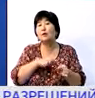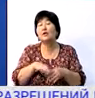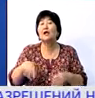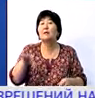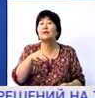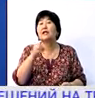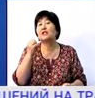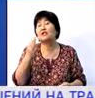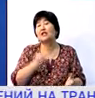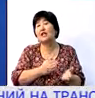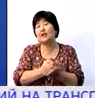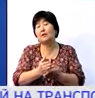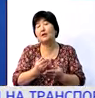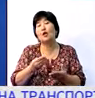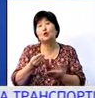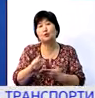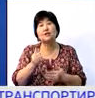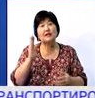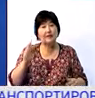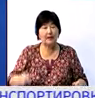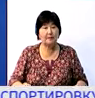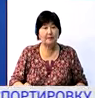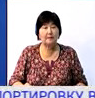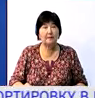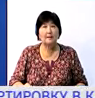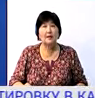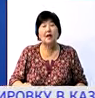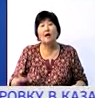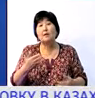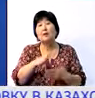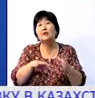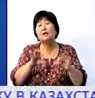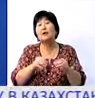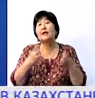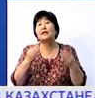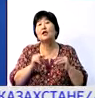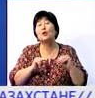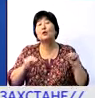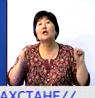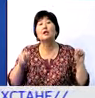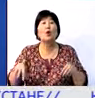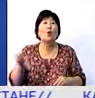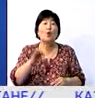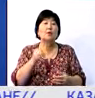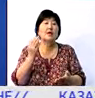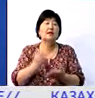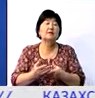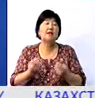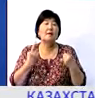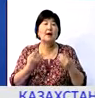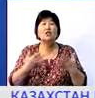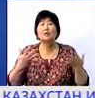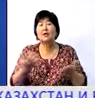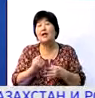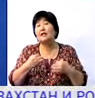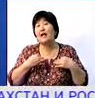всем 14 направлениям субсидирования. Мы продолжаем выпуск. День учителя, педагоги области отмечают большими достижениями.